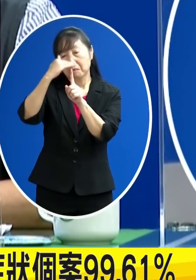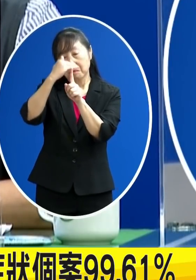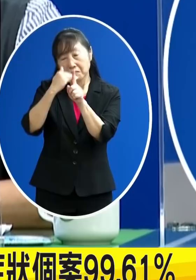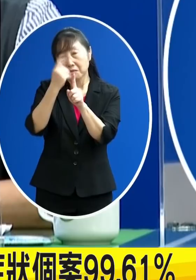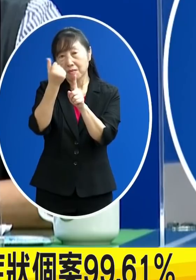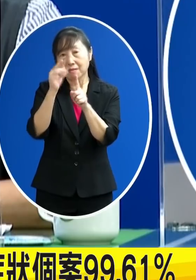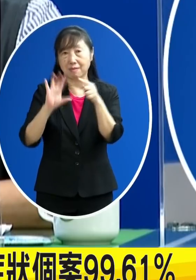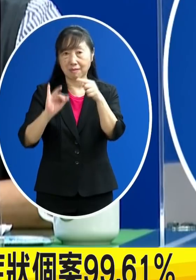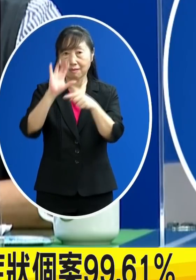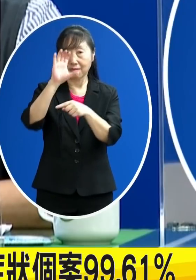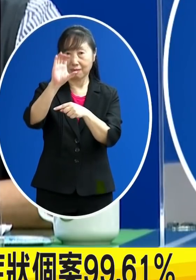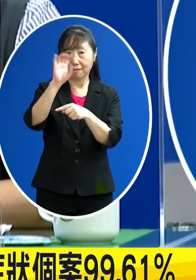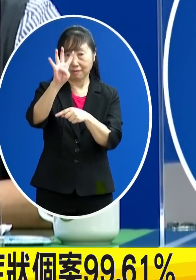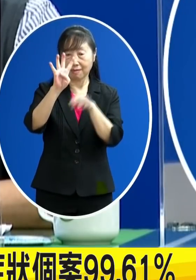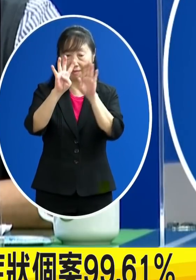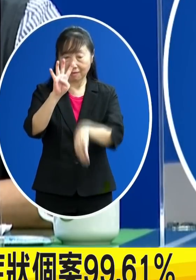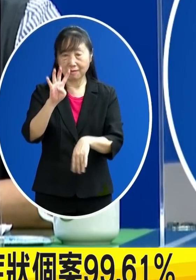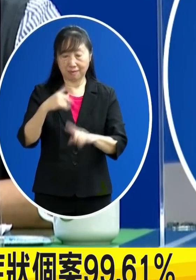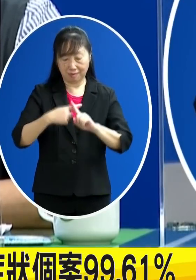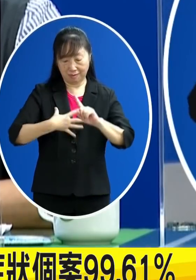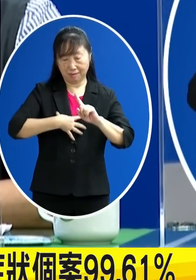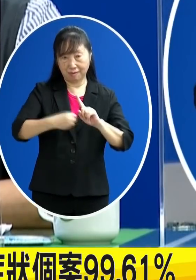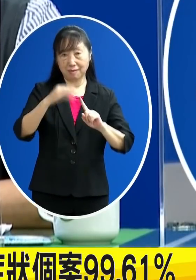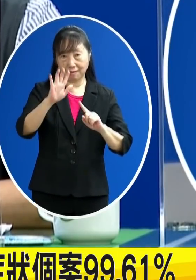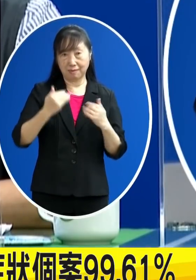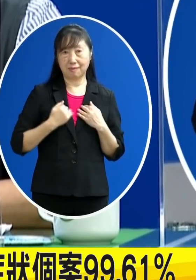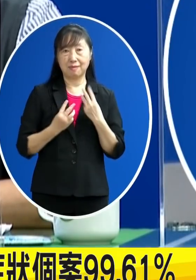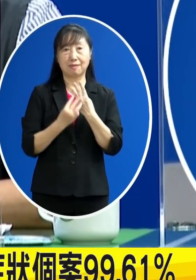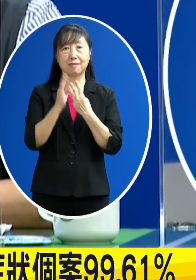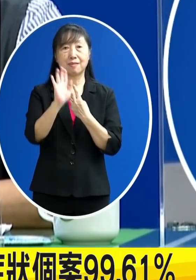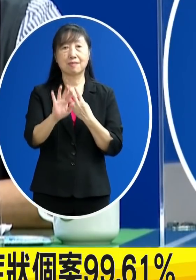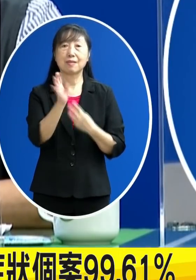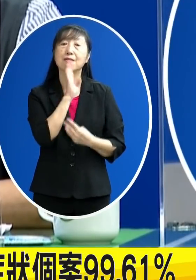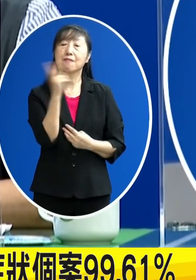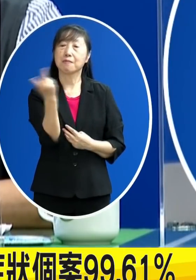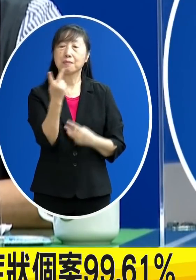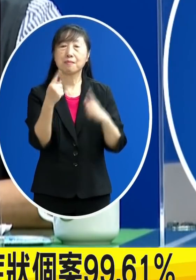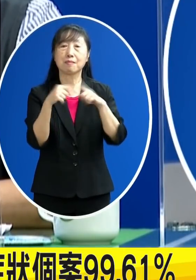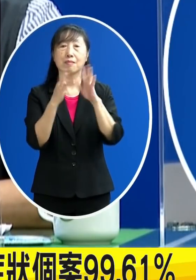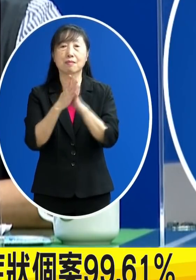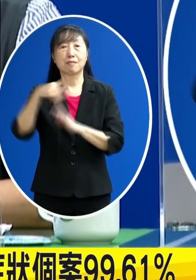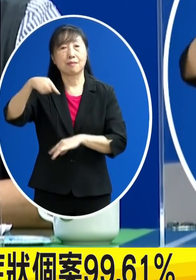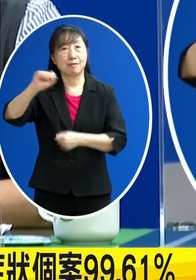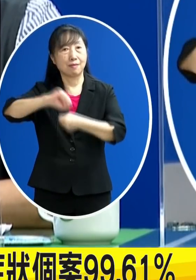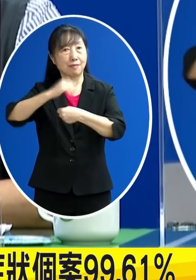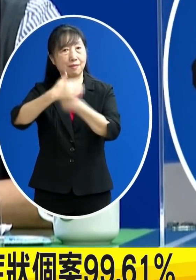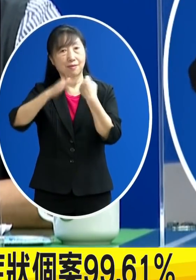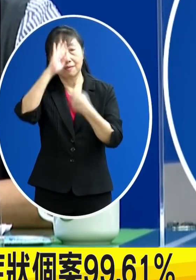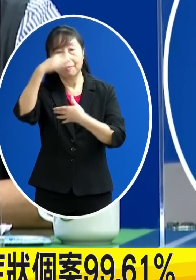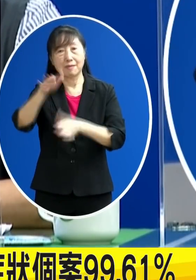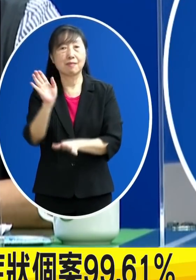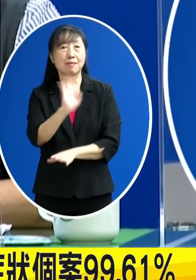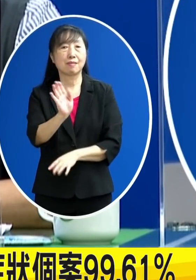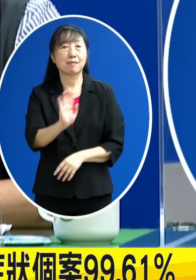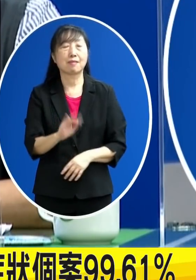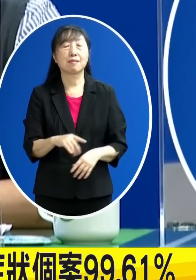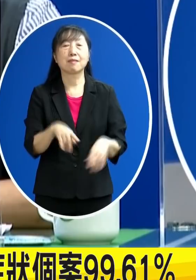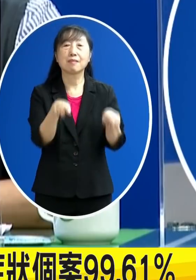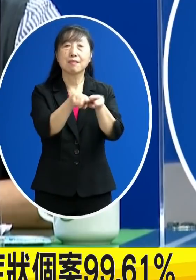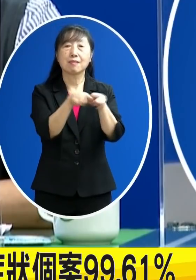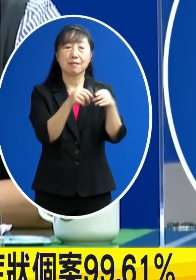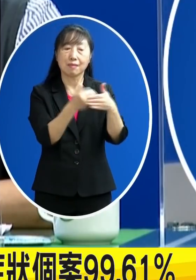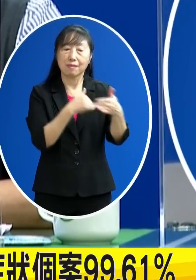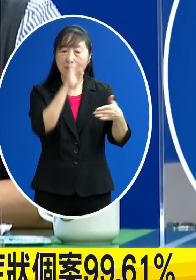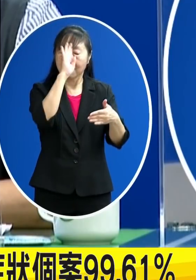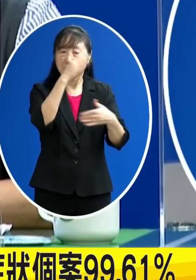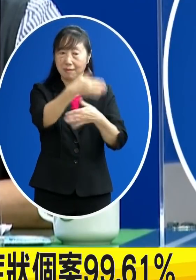到94%以下 ，X 光也都有出现肺炎，不过两位都没有需要住到加护病房，都是在一般的隔离病房就可以